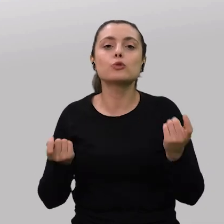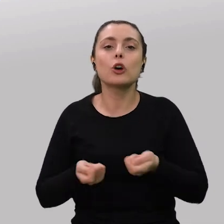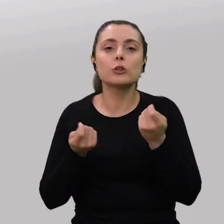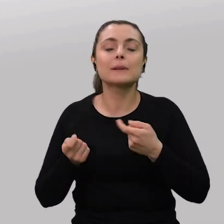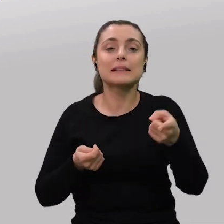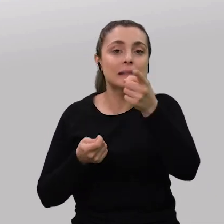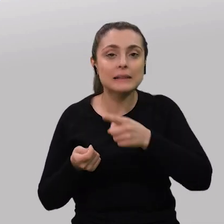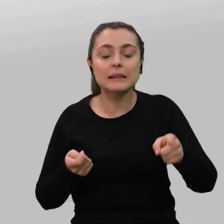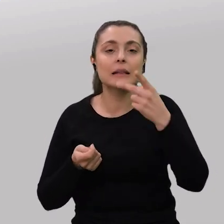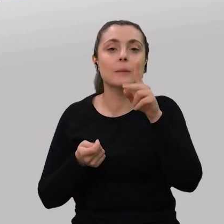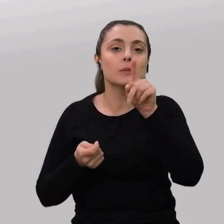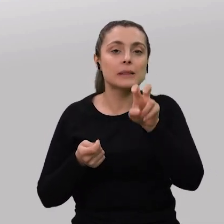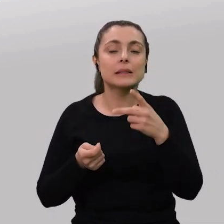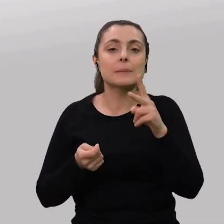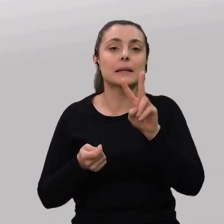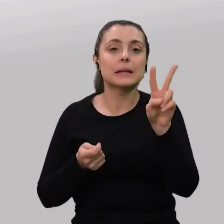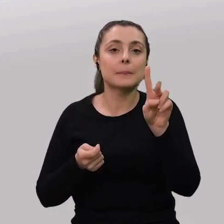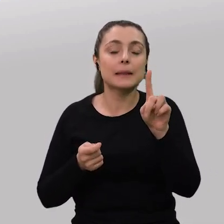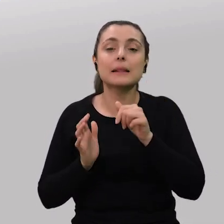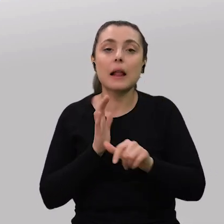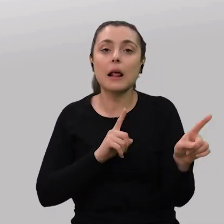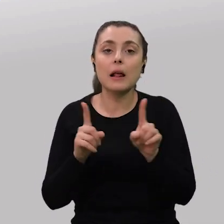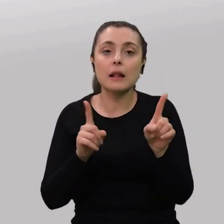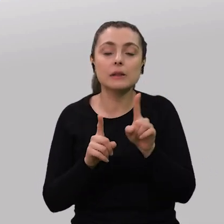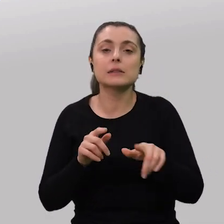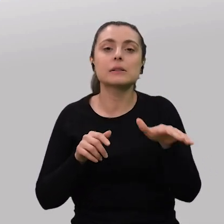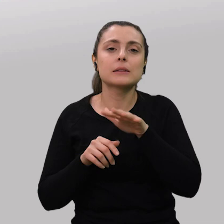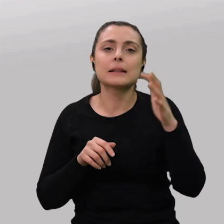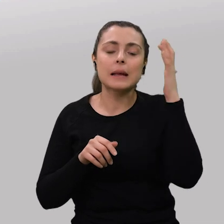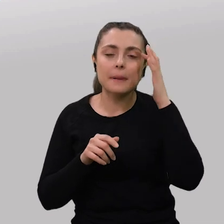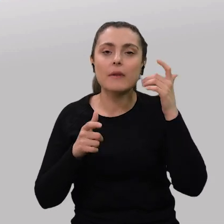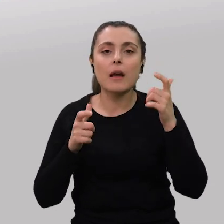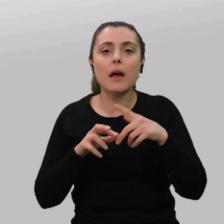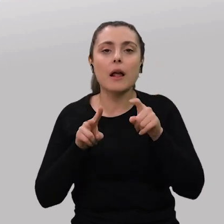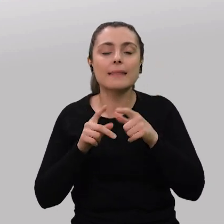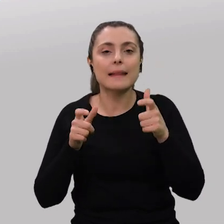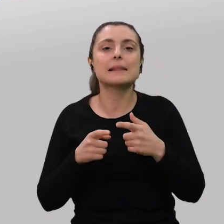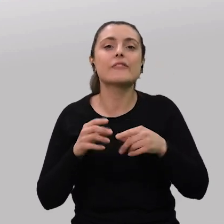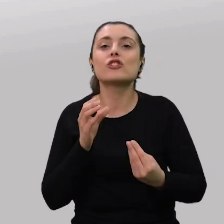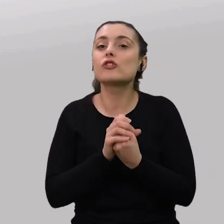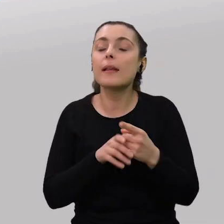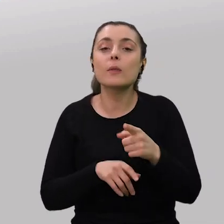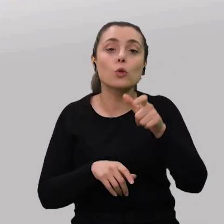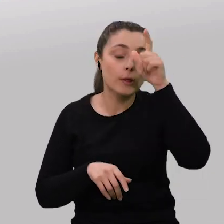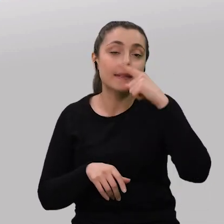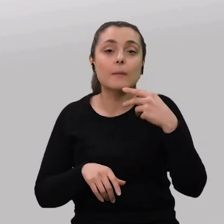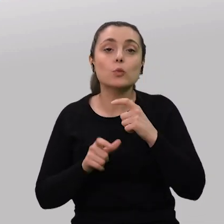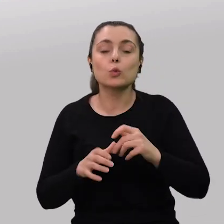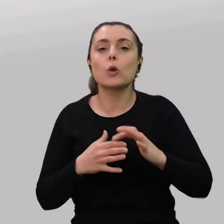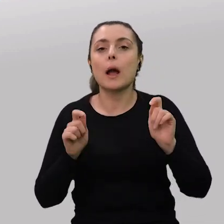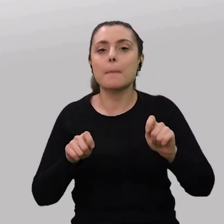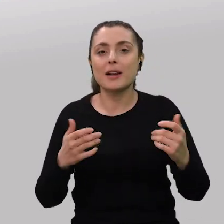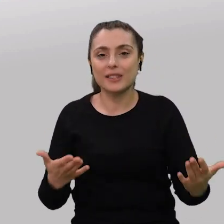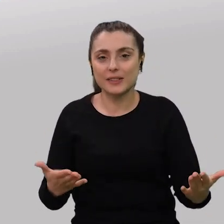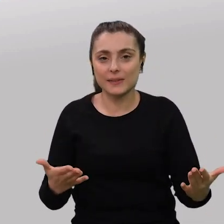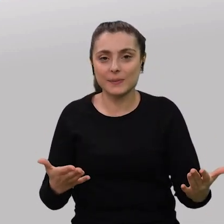çözümleri çalışmasında sizlerle 2018-2021 tarihleri arasında temel yeterli falan yeterlik sınavlarında çıkan Türk Dili ve Edebiyatı